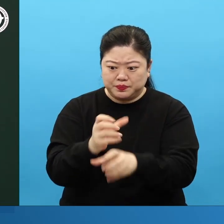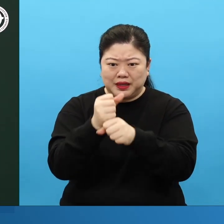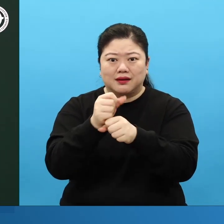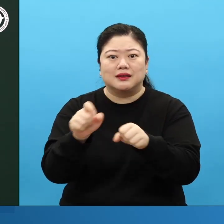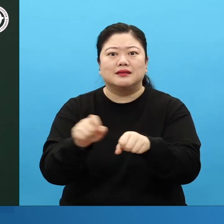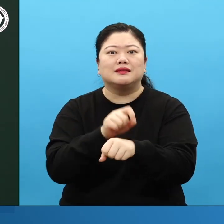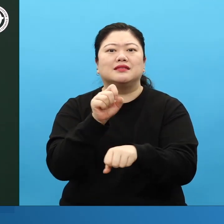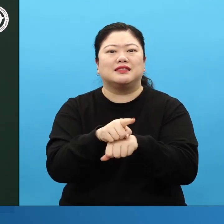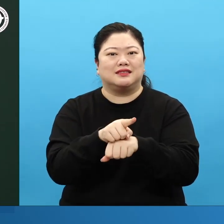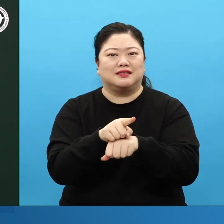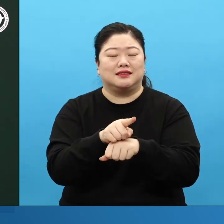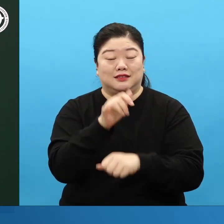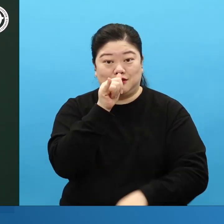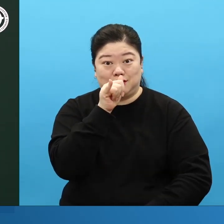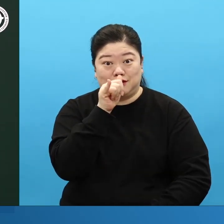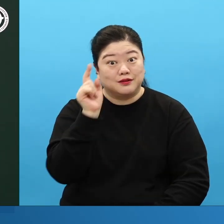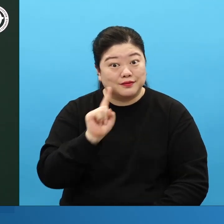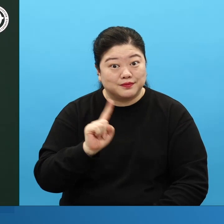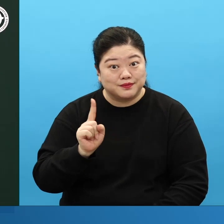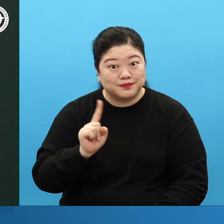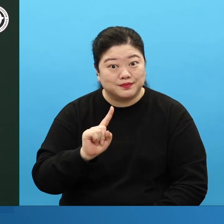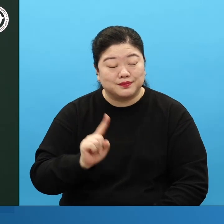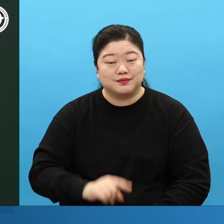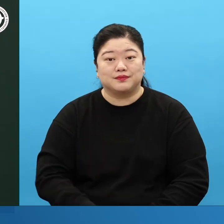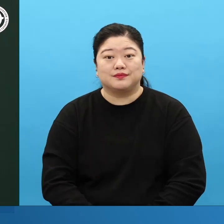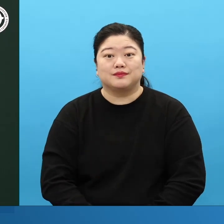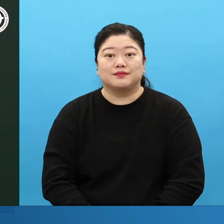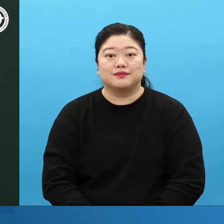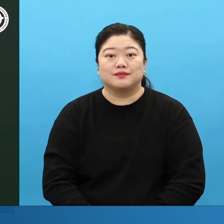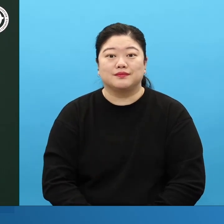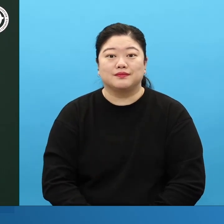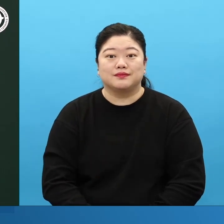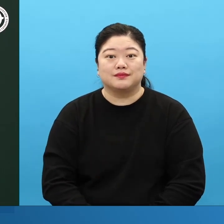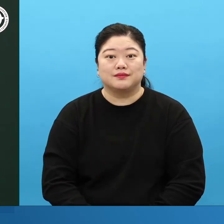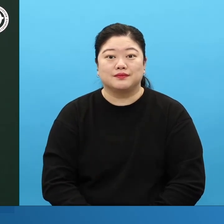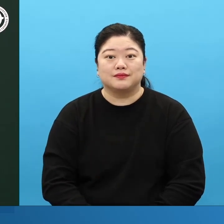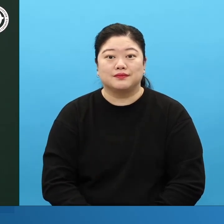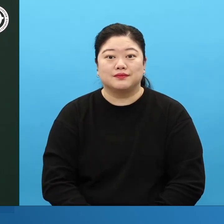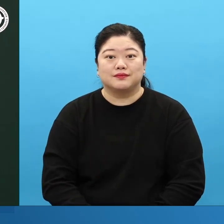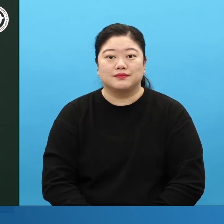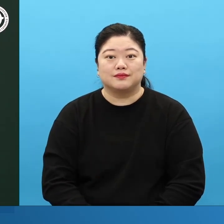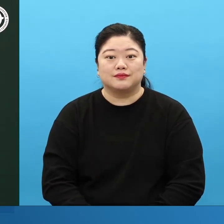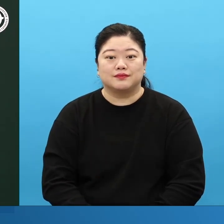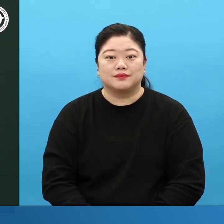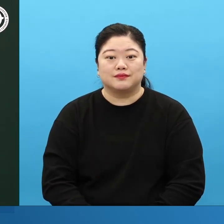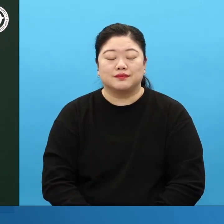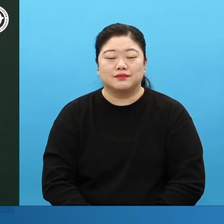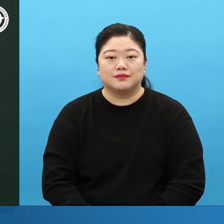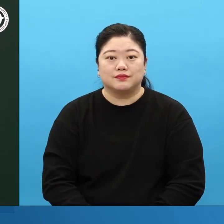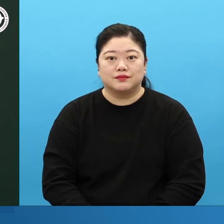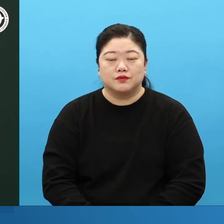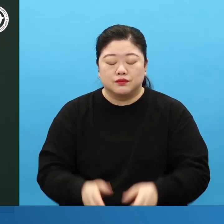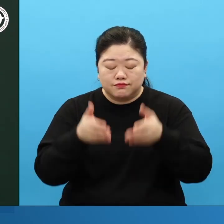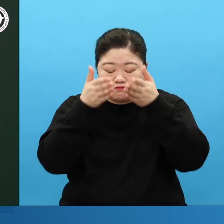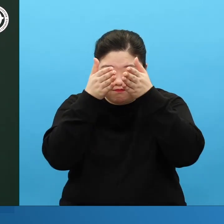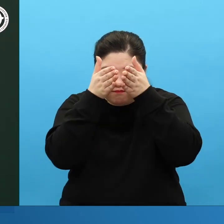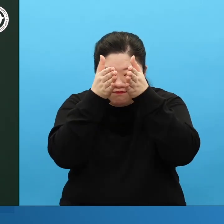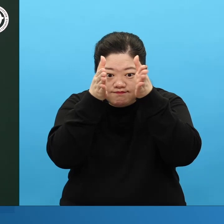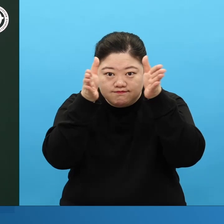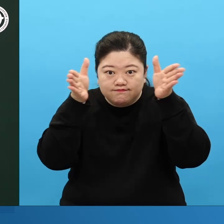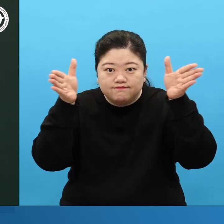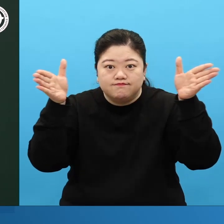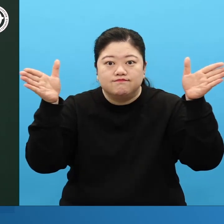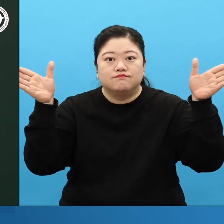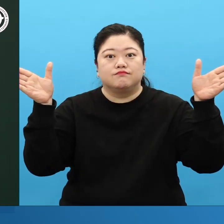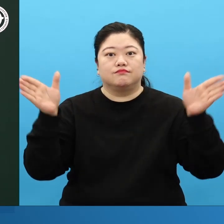sean correctos o no, pero hay una característica de esos libros. 그게 뭡니까? ¿Qué es esto? 모든 걸 다 보게 되는 거예요. Es que les hacen ver todo.